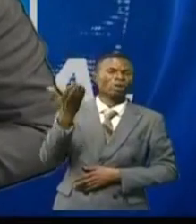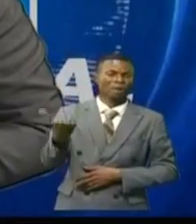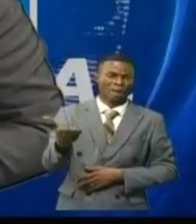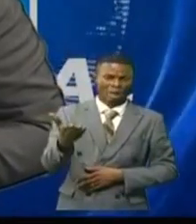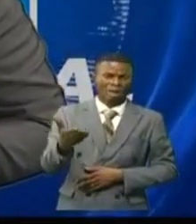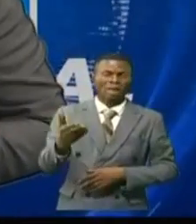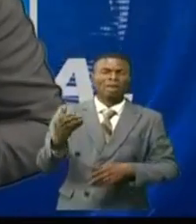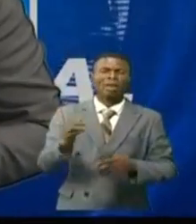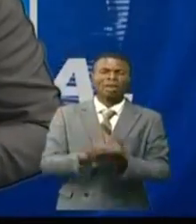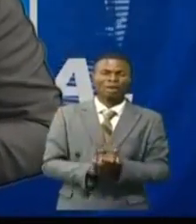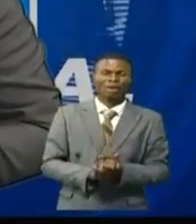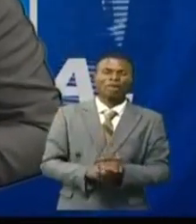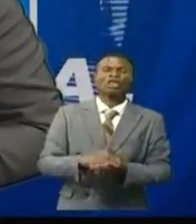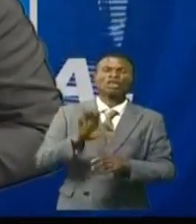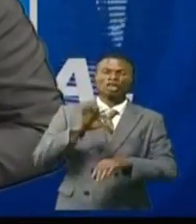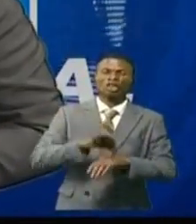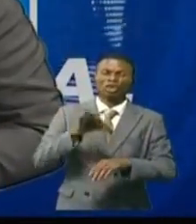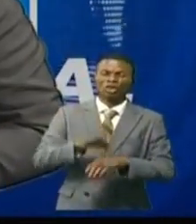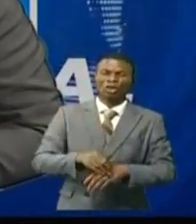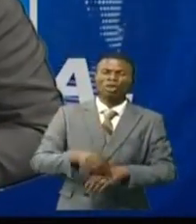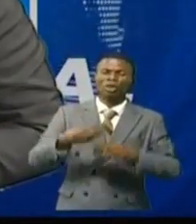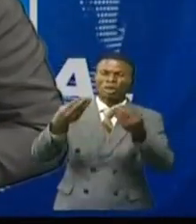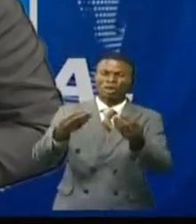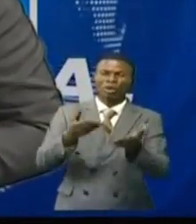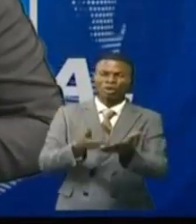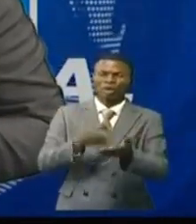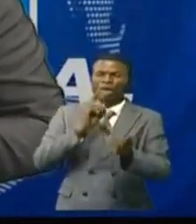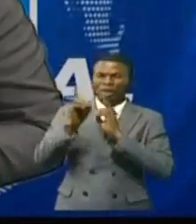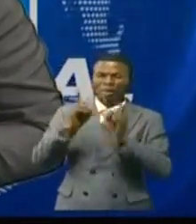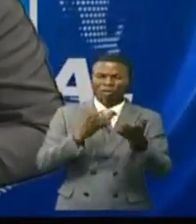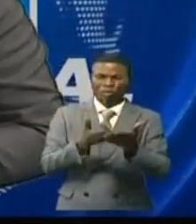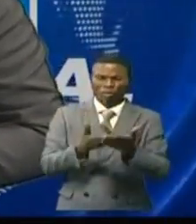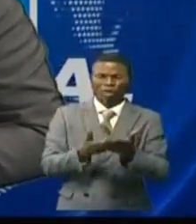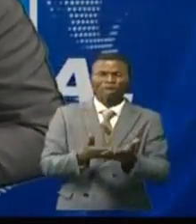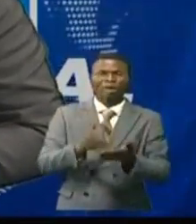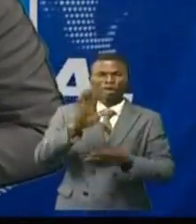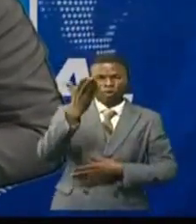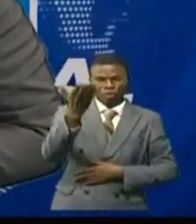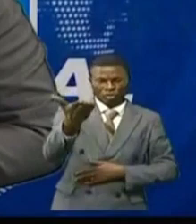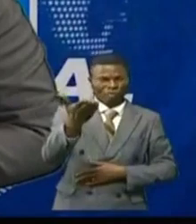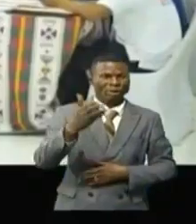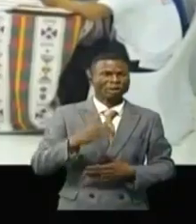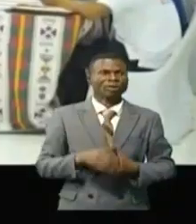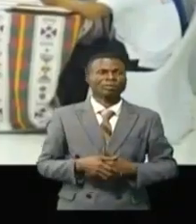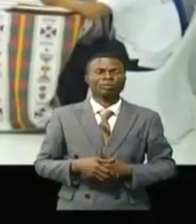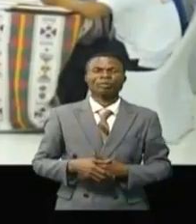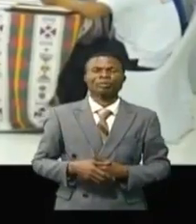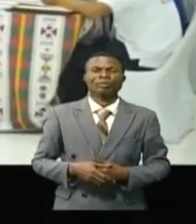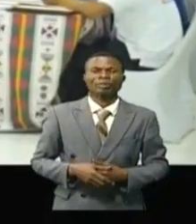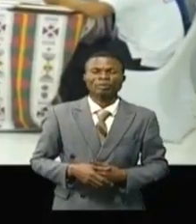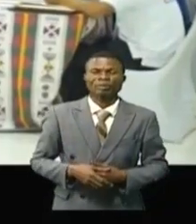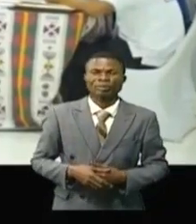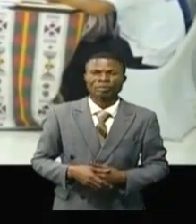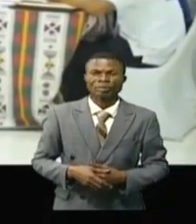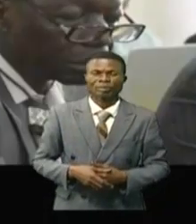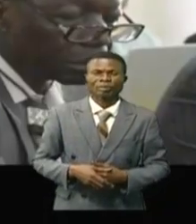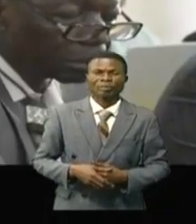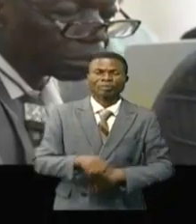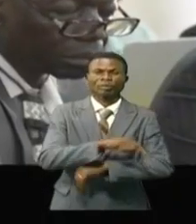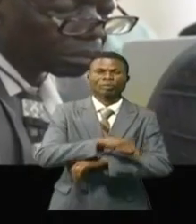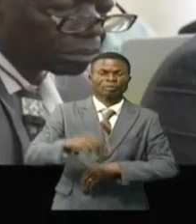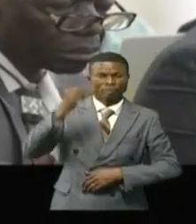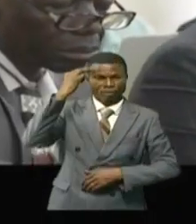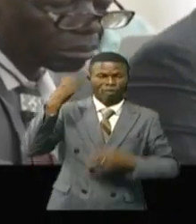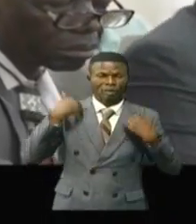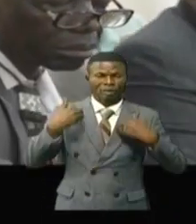de santé. Quelle chance accorder à ce pourparlers ? Edith Chala tente de répondre à la question dans son reportage. De la commission interministérielle,